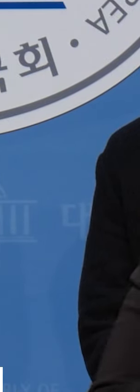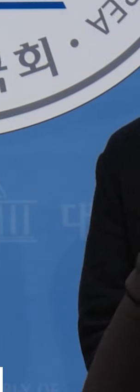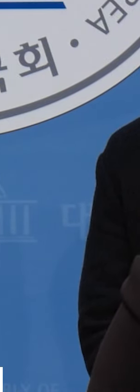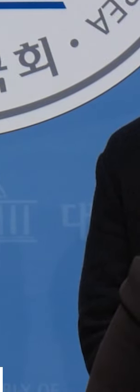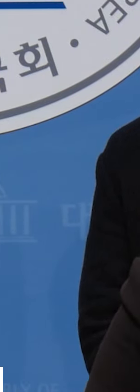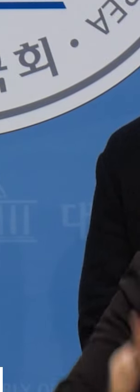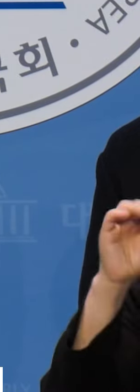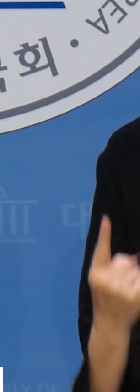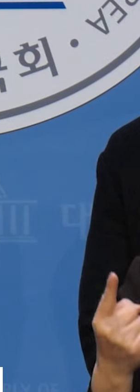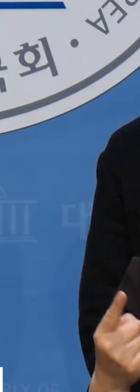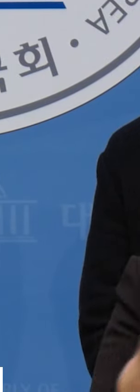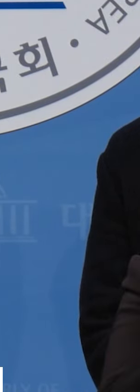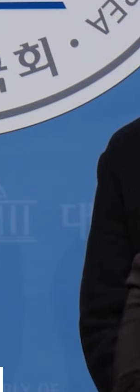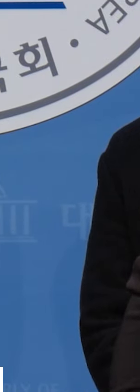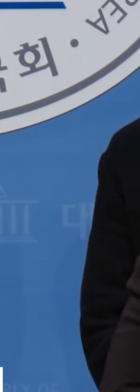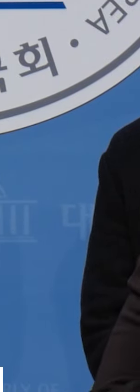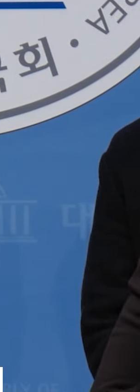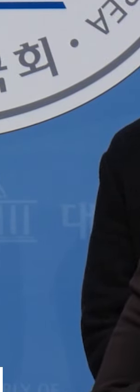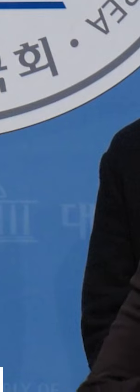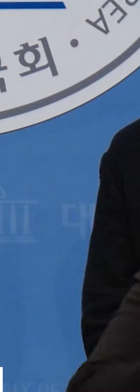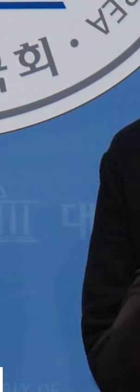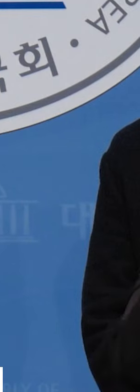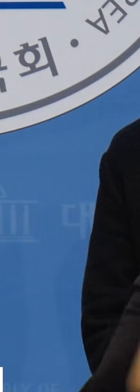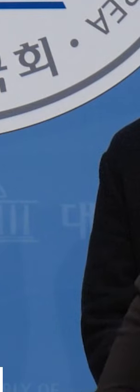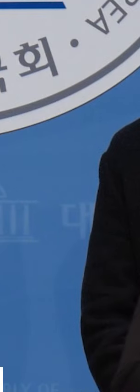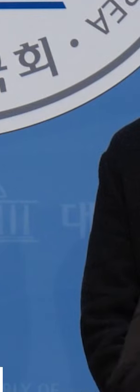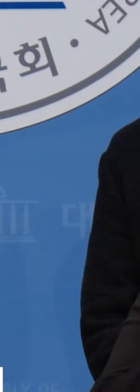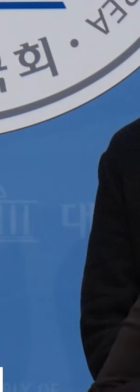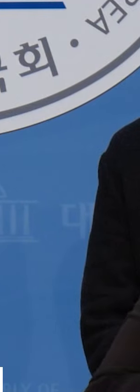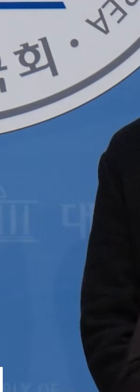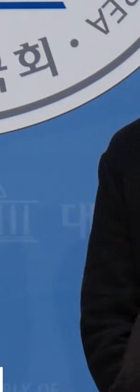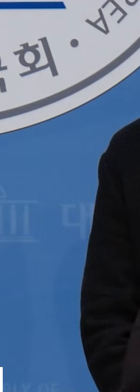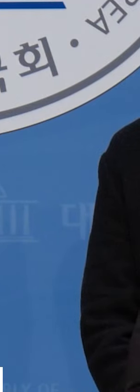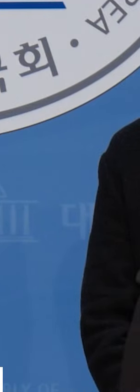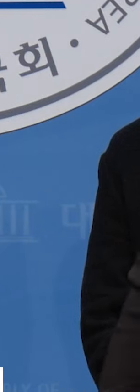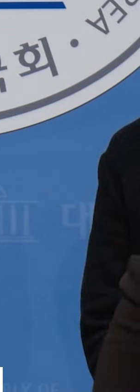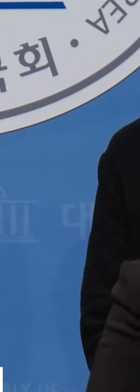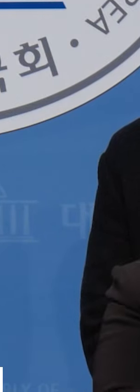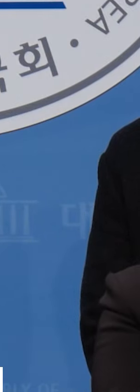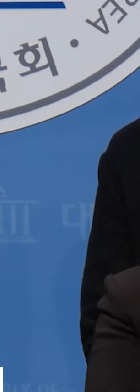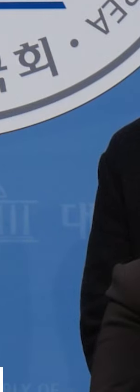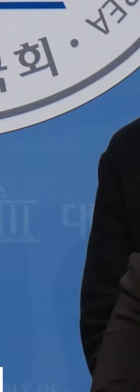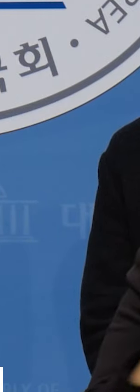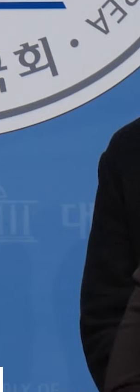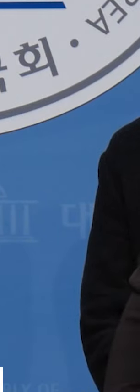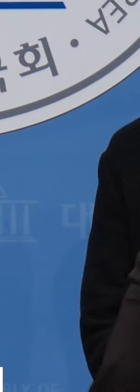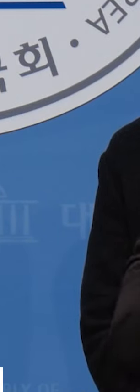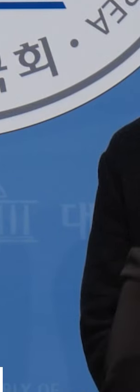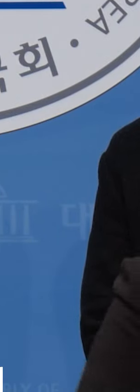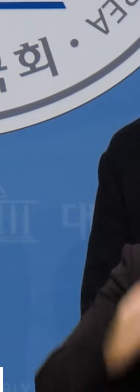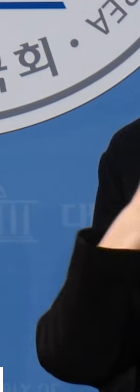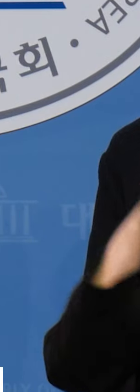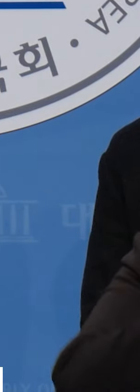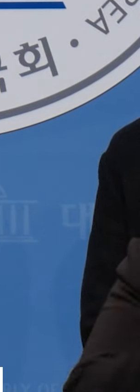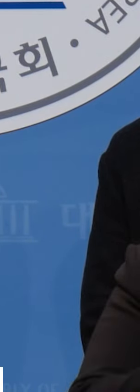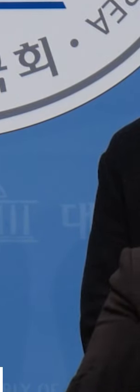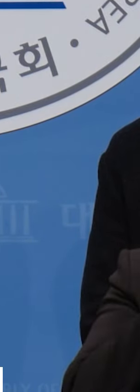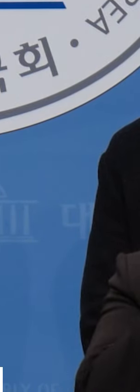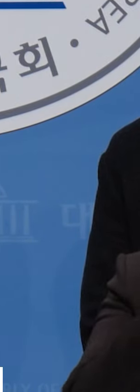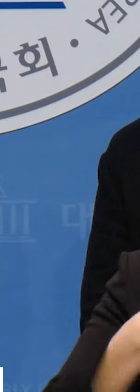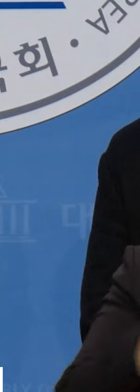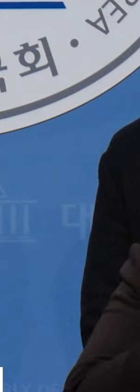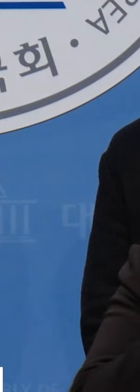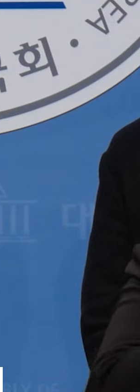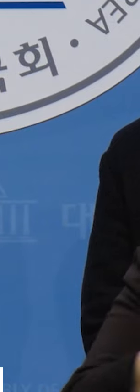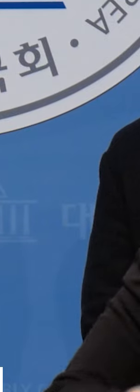이승만 대통령 기념관 건립 추진위원회를 비롯한 이승만 기념관 건립을 지지하는 세력의 역사관이 심히